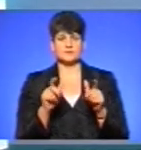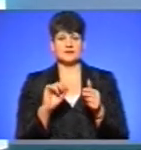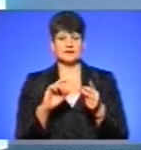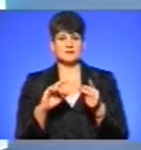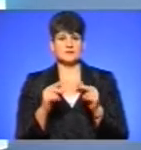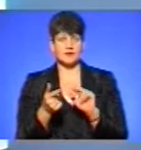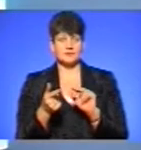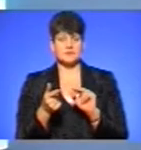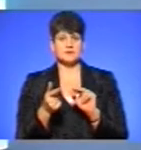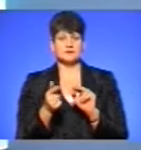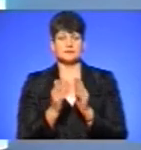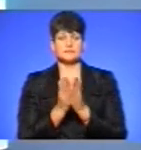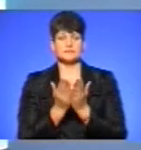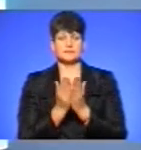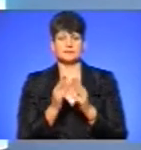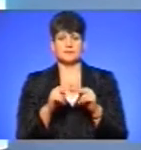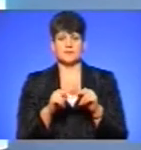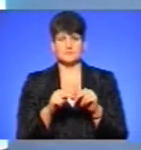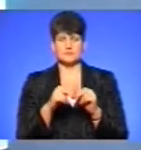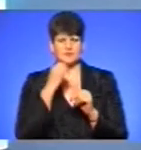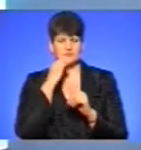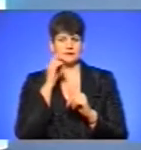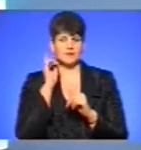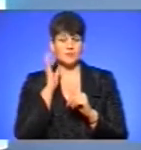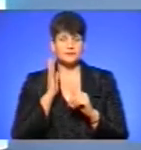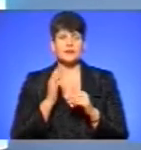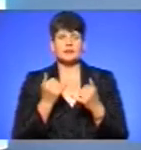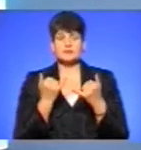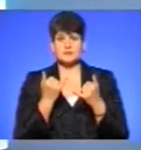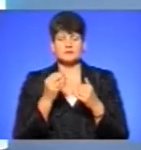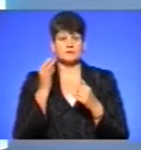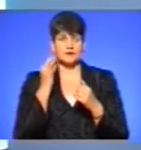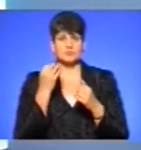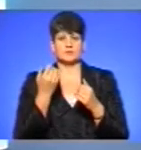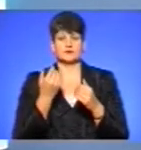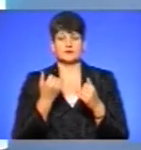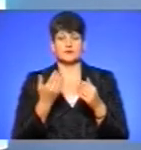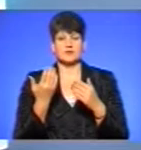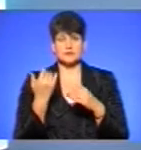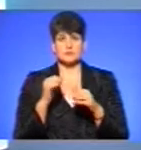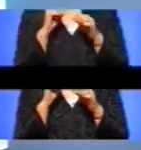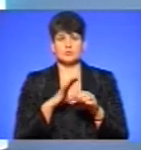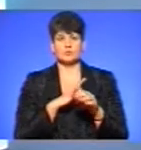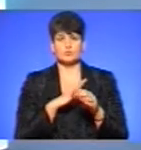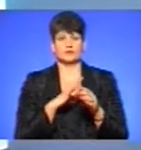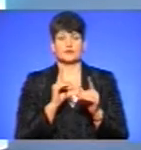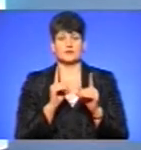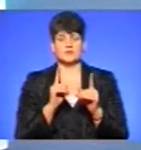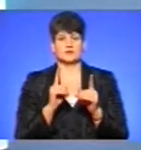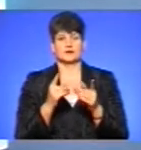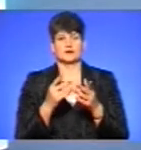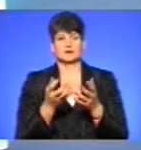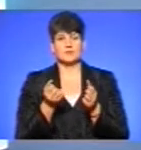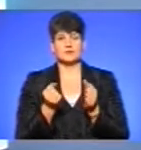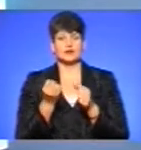книжечки, паспорта книжечки, паспорта старого зразка. До цього, нагадую, електронний паспорт могли отримати лише 14-річні